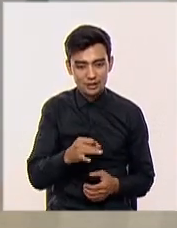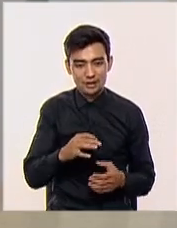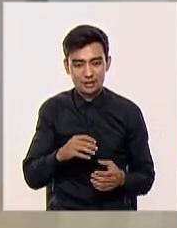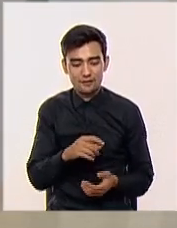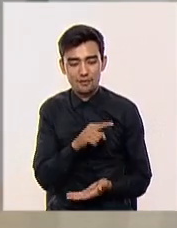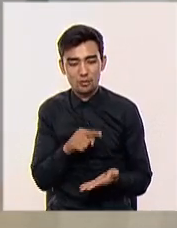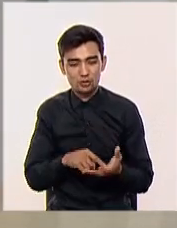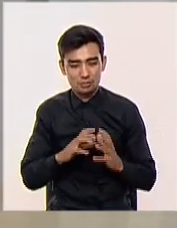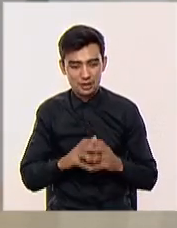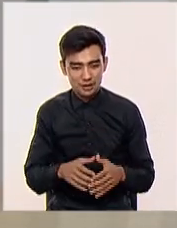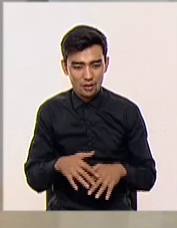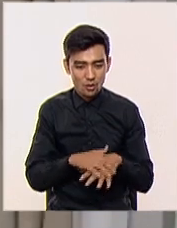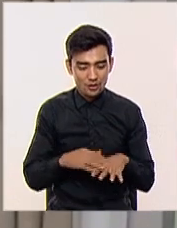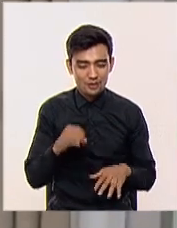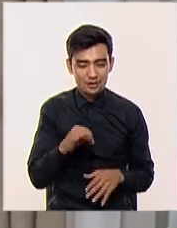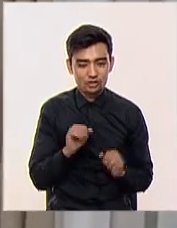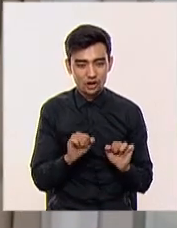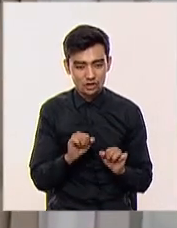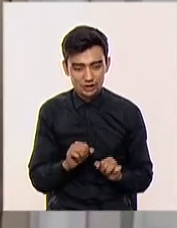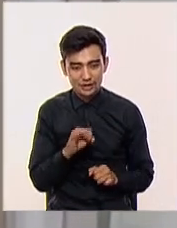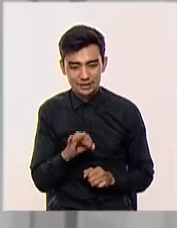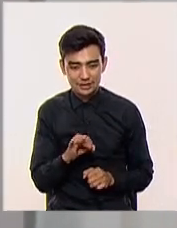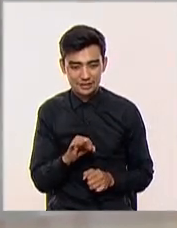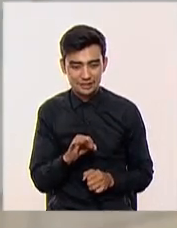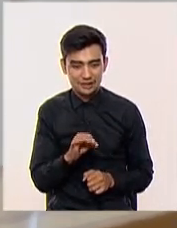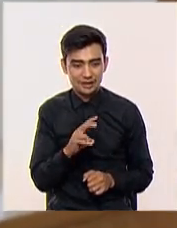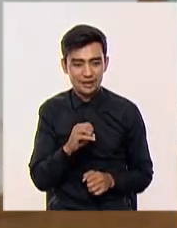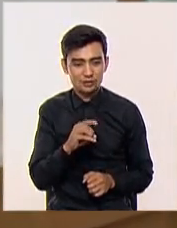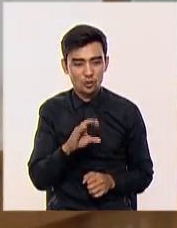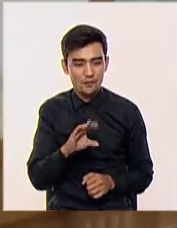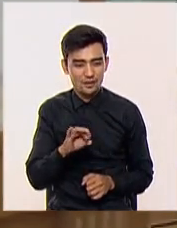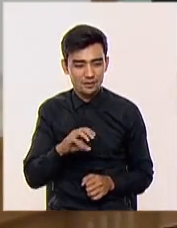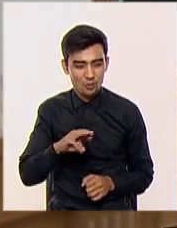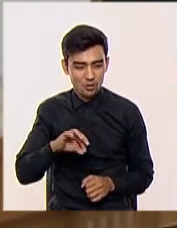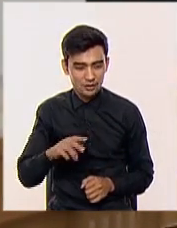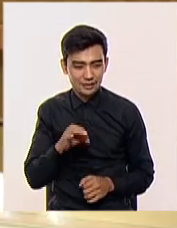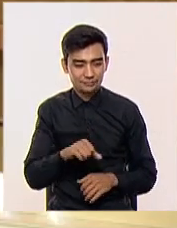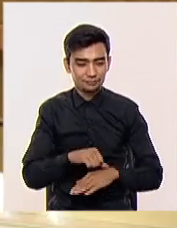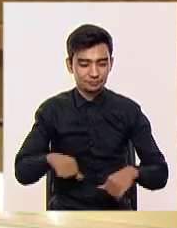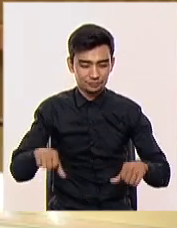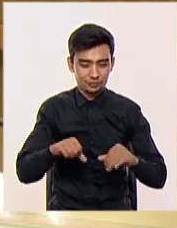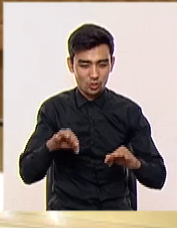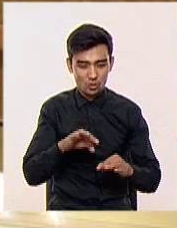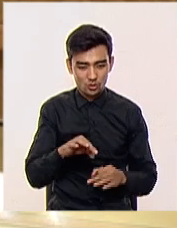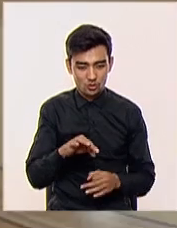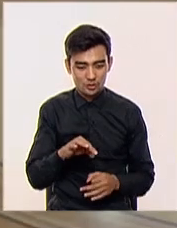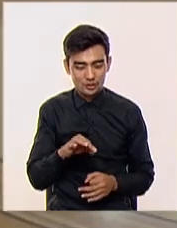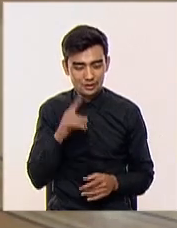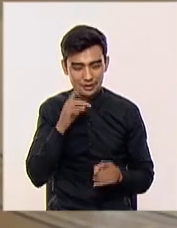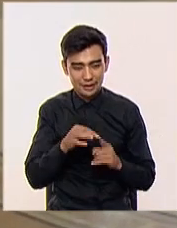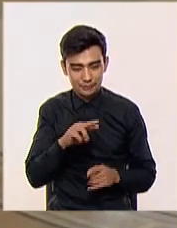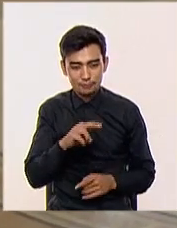международных вопросах, а также в защите независимости, суверенитета и территориальной целостности. Председатель